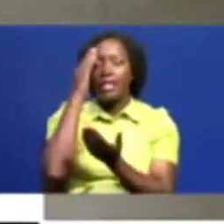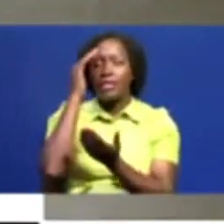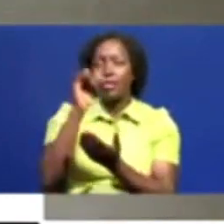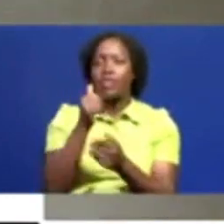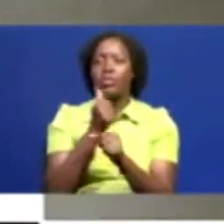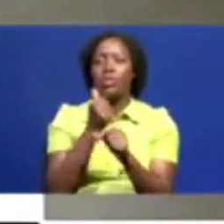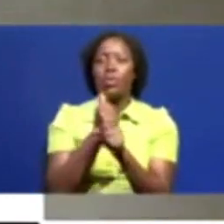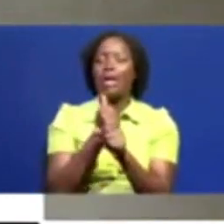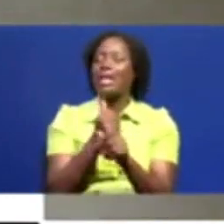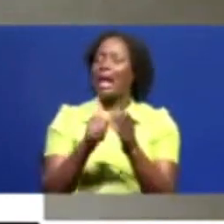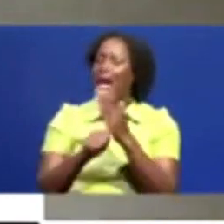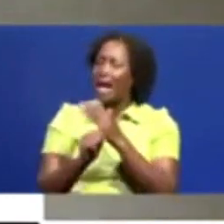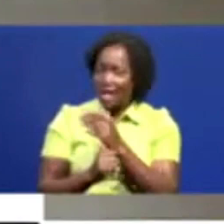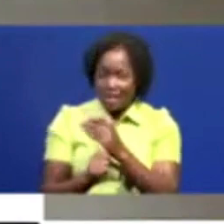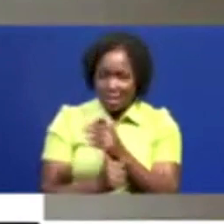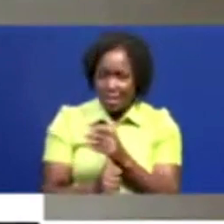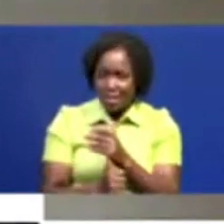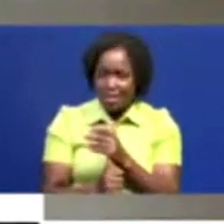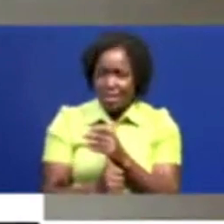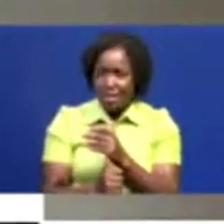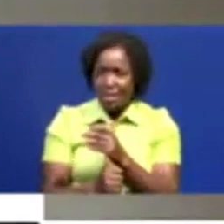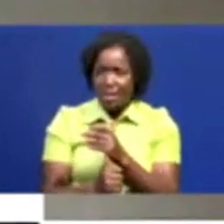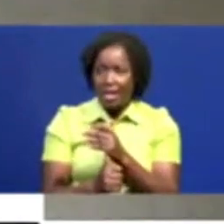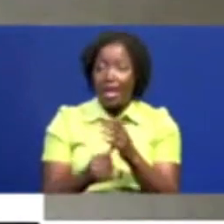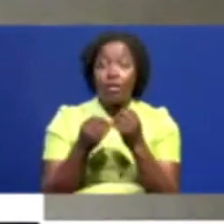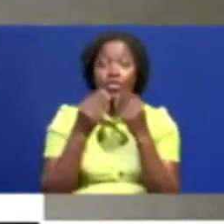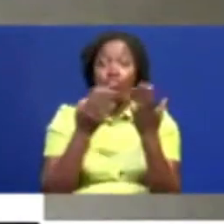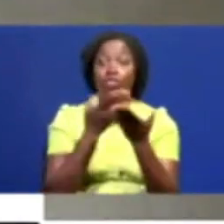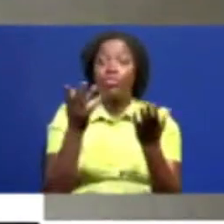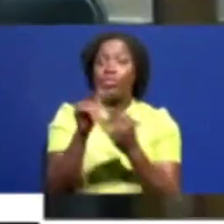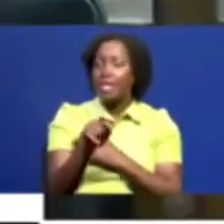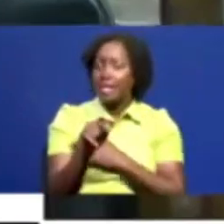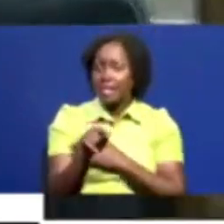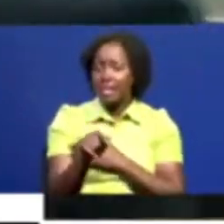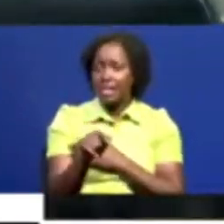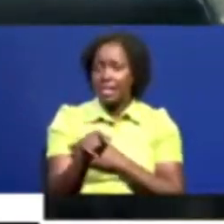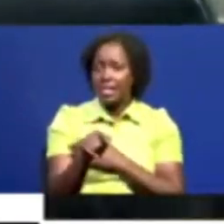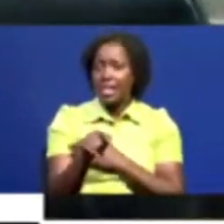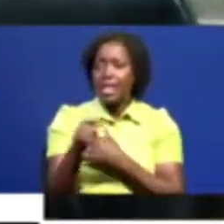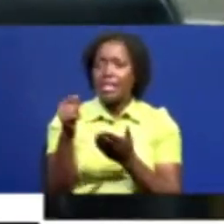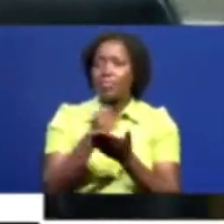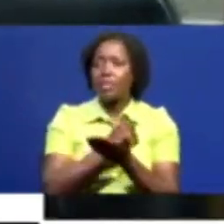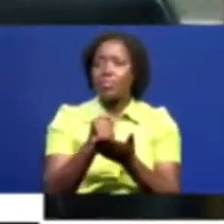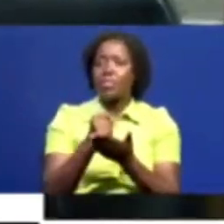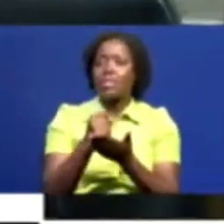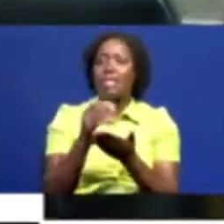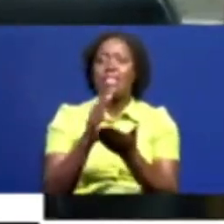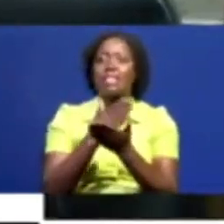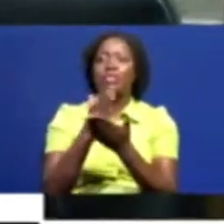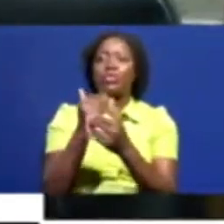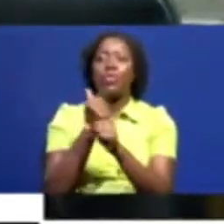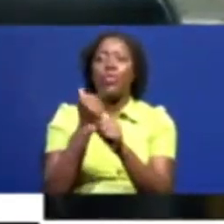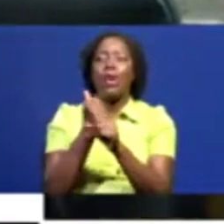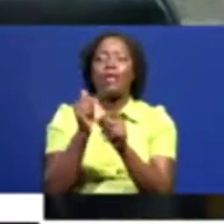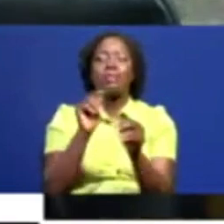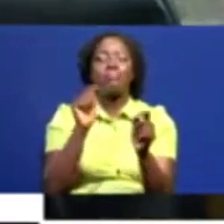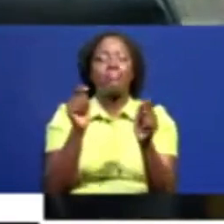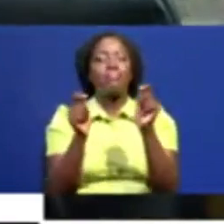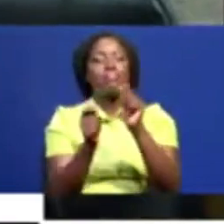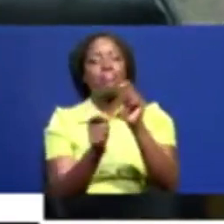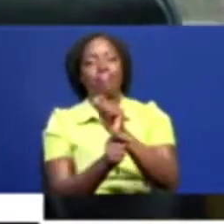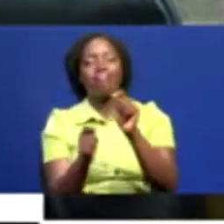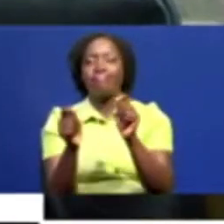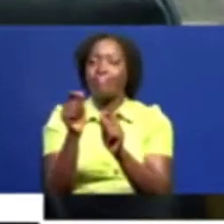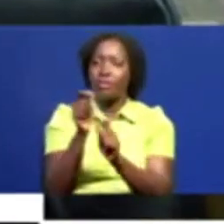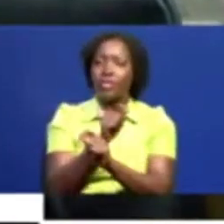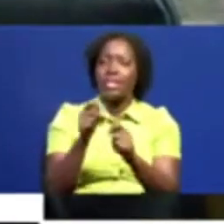are working quite hard. I want to inform you that passport section have been working in shifts